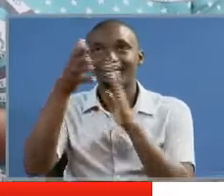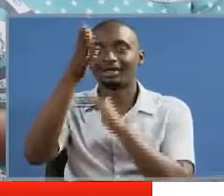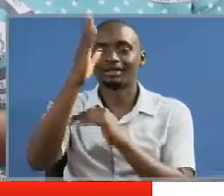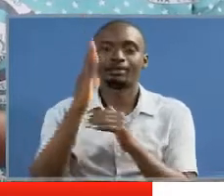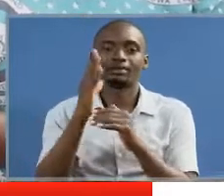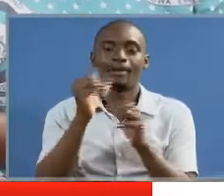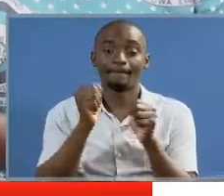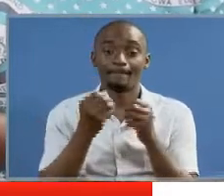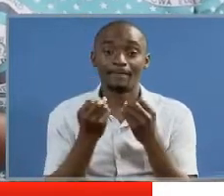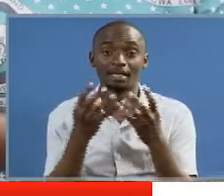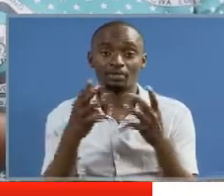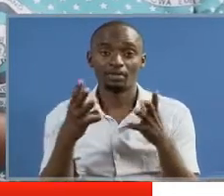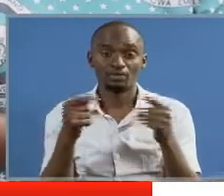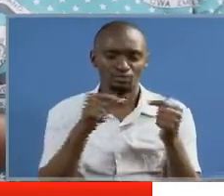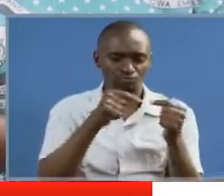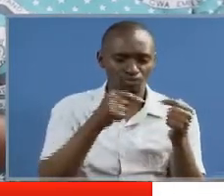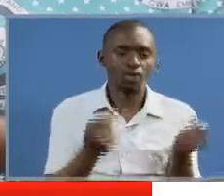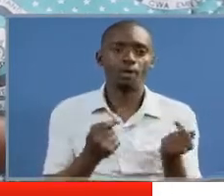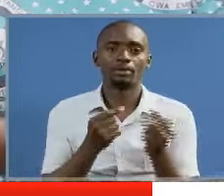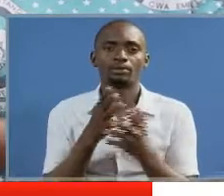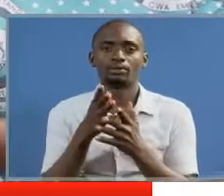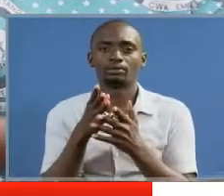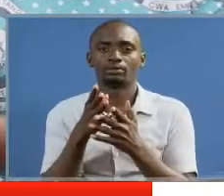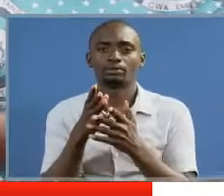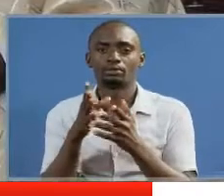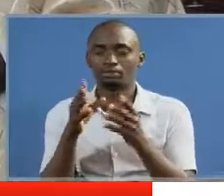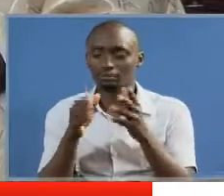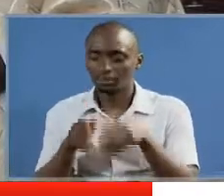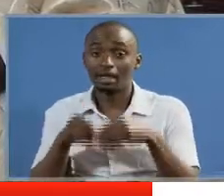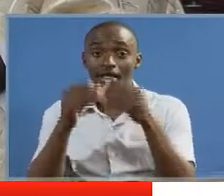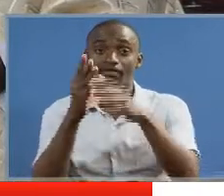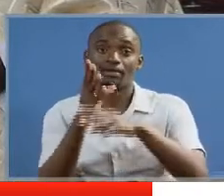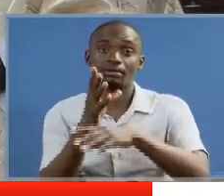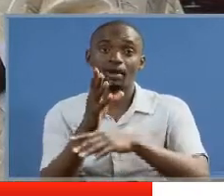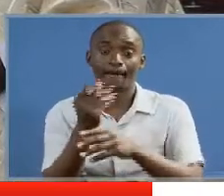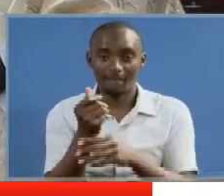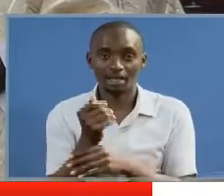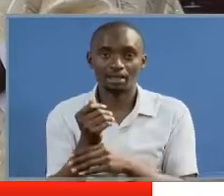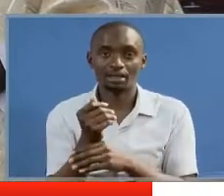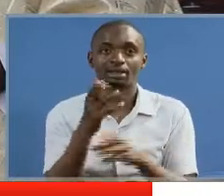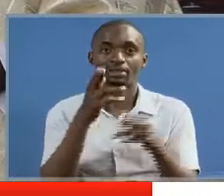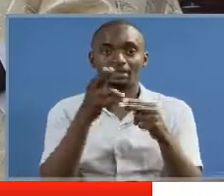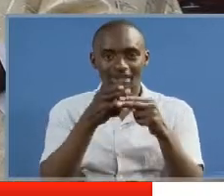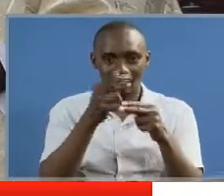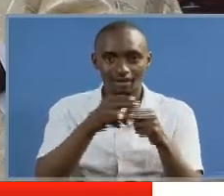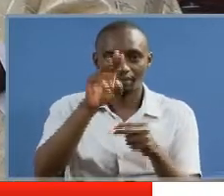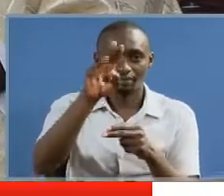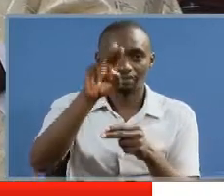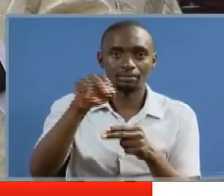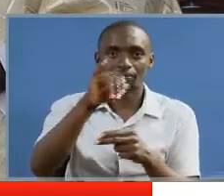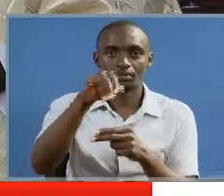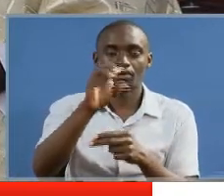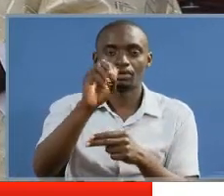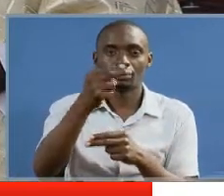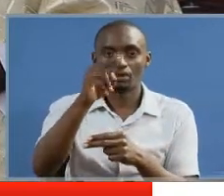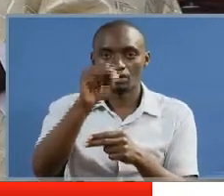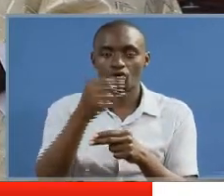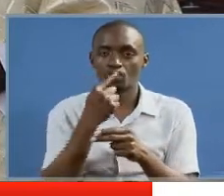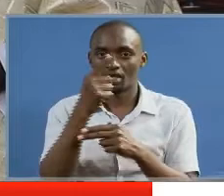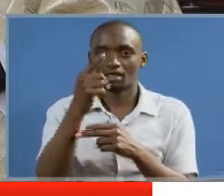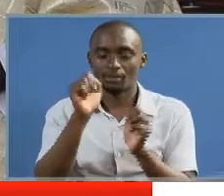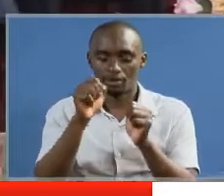Mabwenyenye wanaopinga hatua ya kutoa pesa kanisani ni mwenyekiti wa chama cha ODM John Mbadi, ambaye aliahidi kuleta mswada